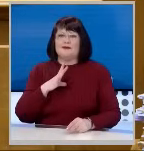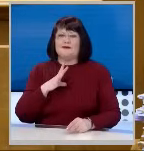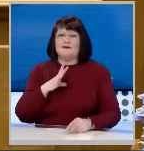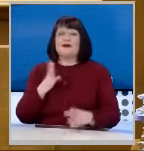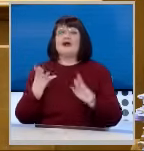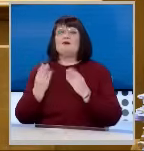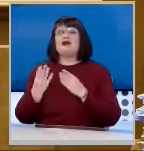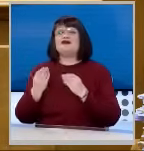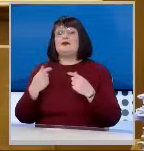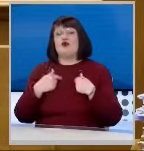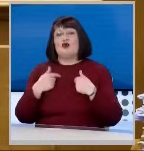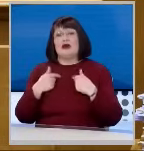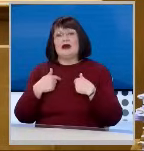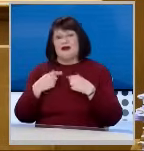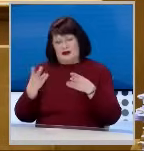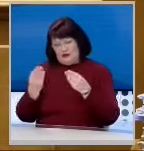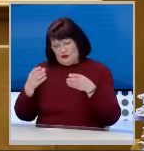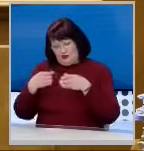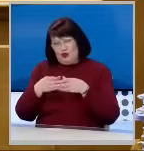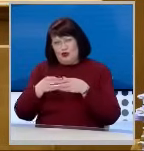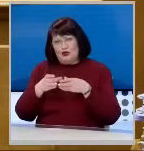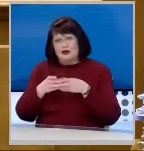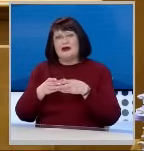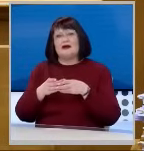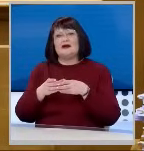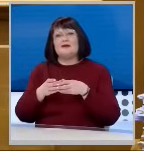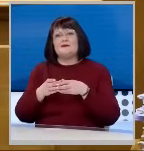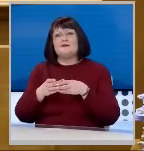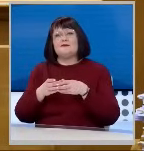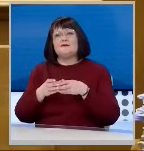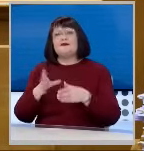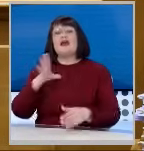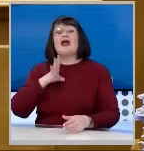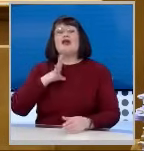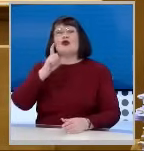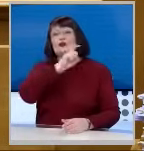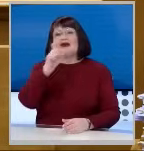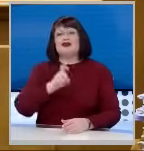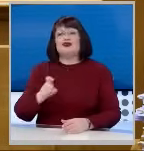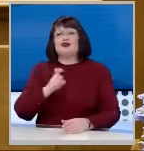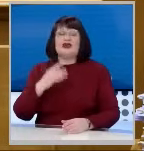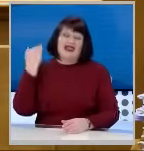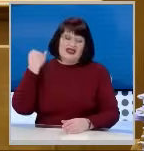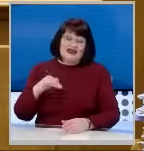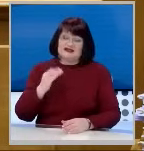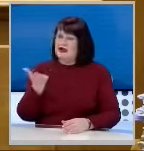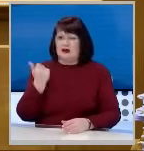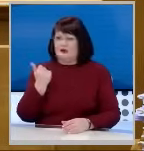πολλοί εκείνη και εκείνες για τους οποίους η ανθρώπινη ζωή ούτε θυσιάζεται